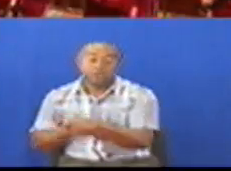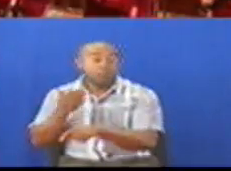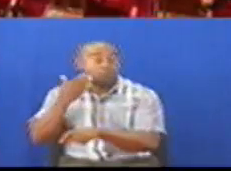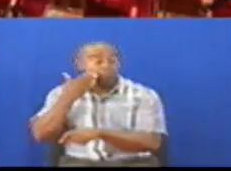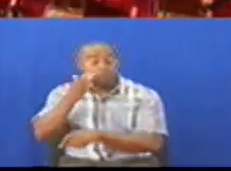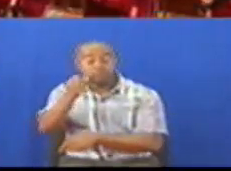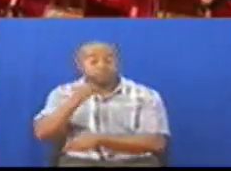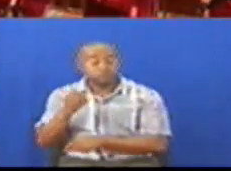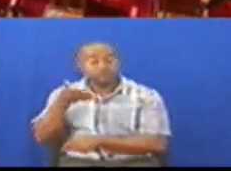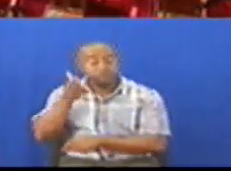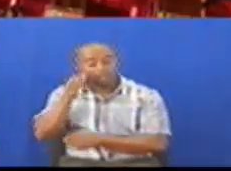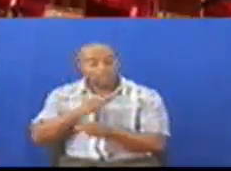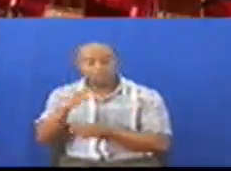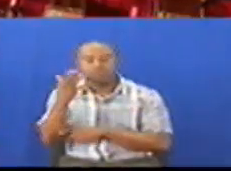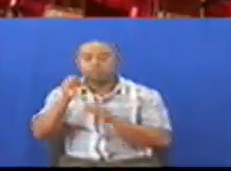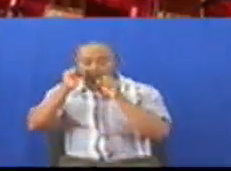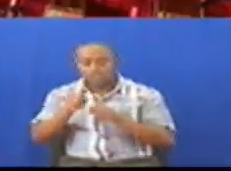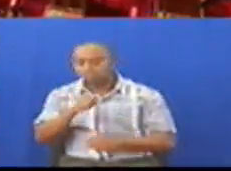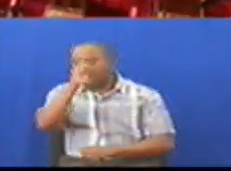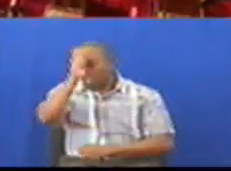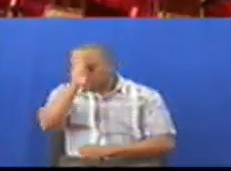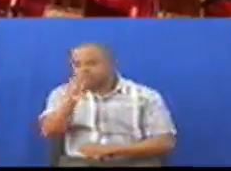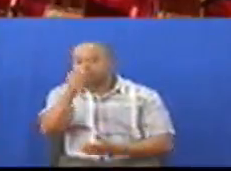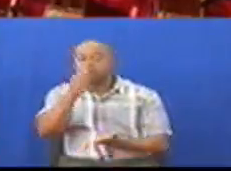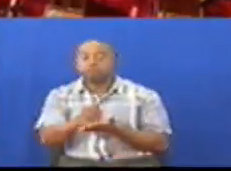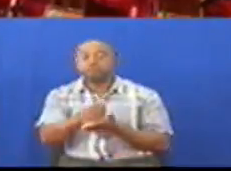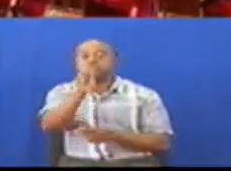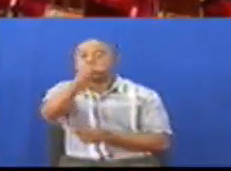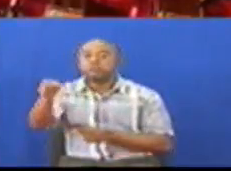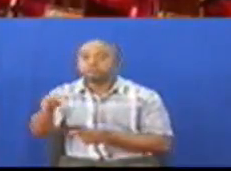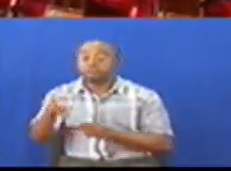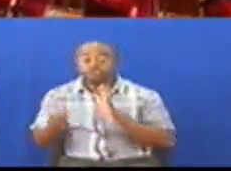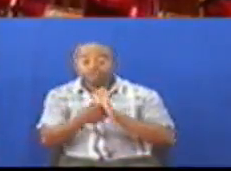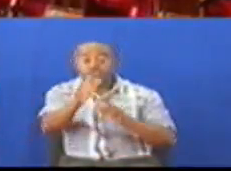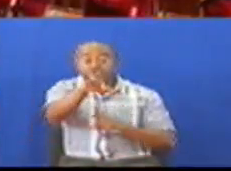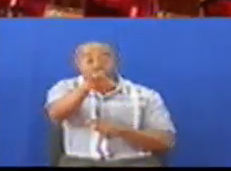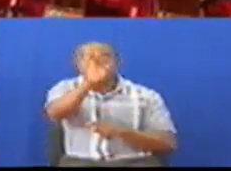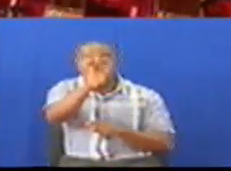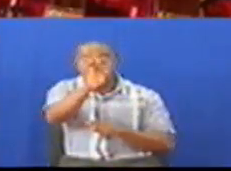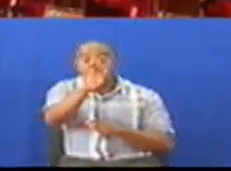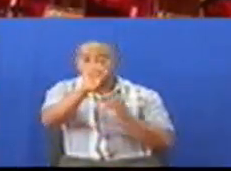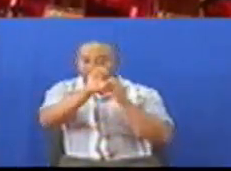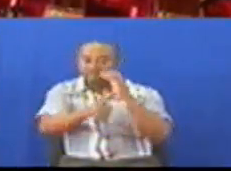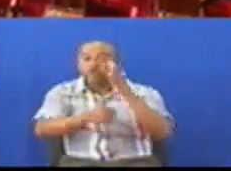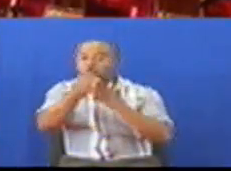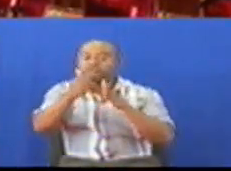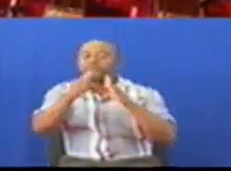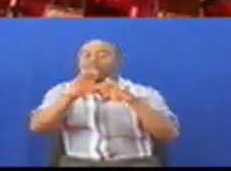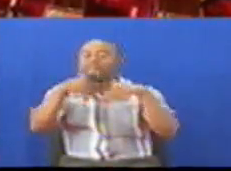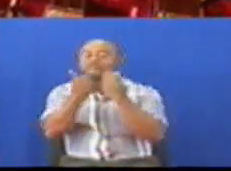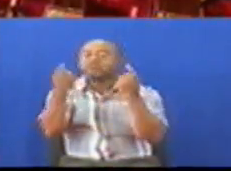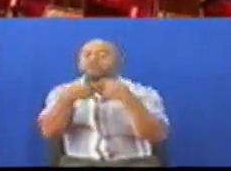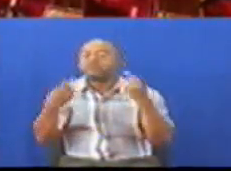tano iheshimu maamuzi ya wananchi hata wanapochagua wawakilishi wa kutoka vyama vya upinzani. Mheshimiwa Naibu